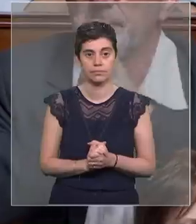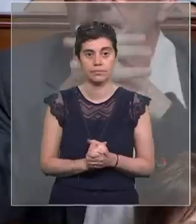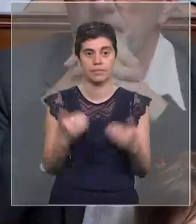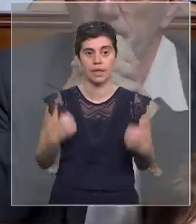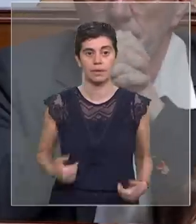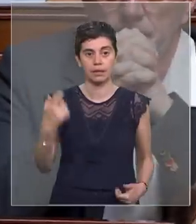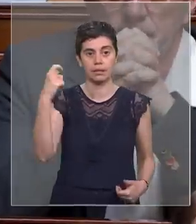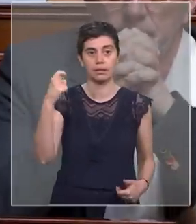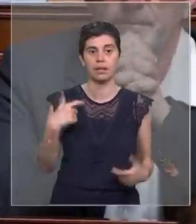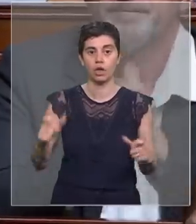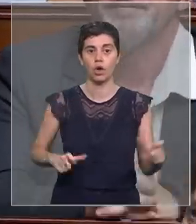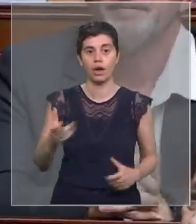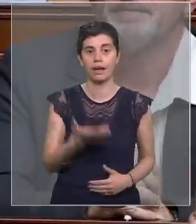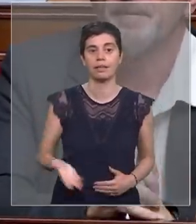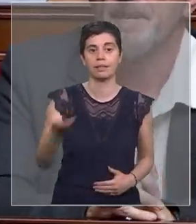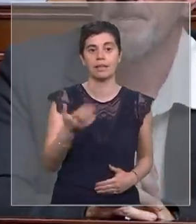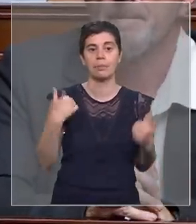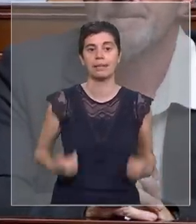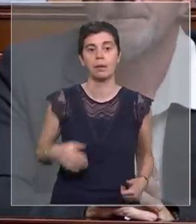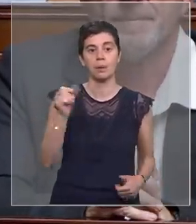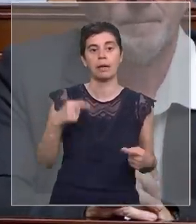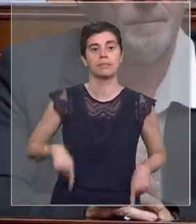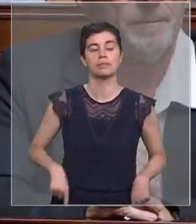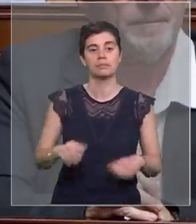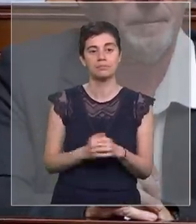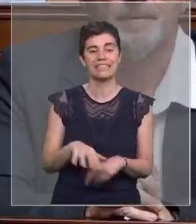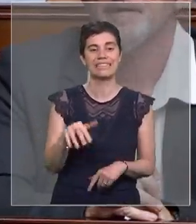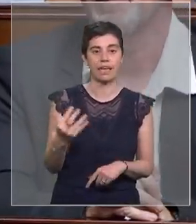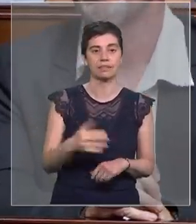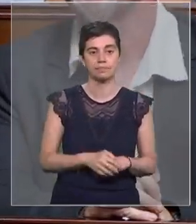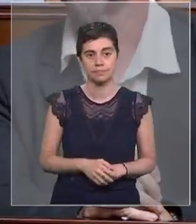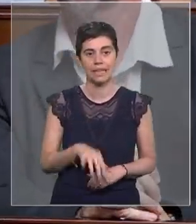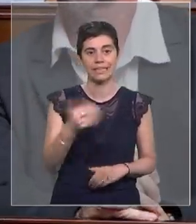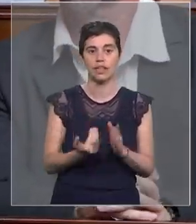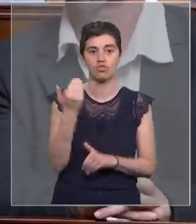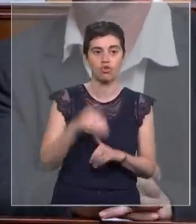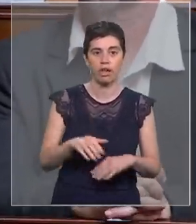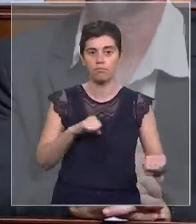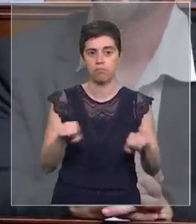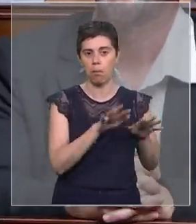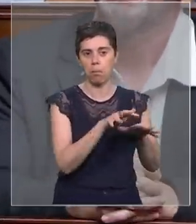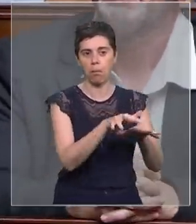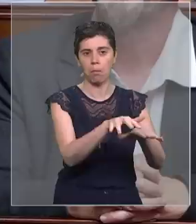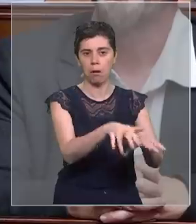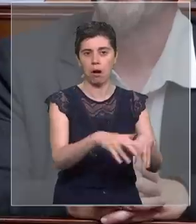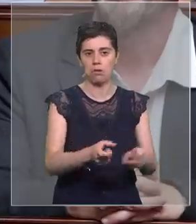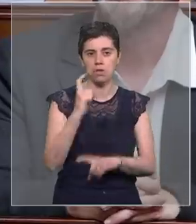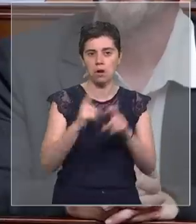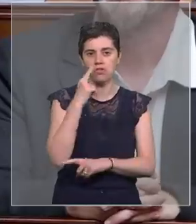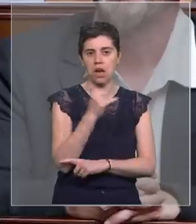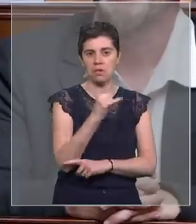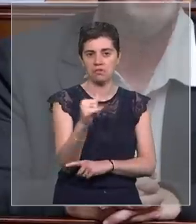Madame la Présidente, mes chers collègues, Madame la Première Ministre, 15 journées de mobilisation massive, historique et